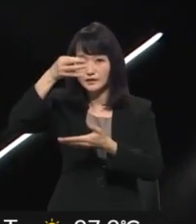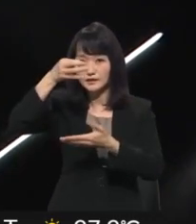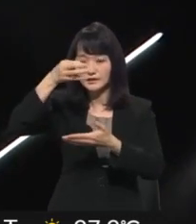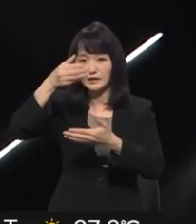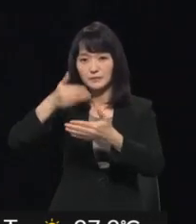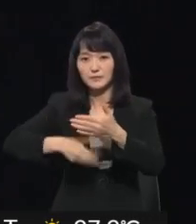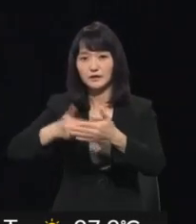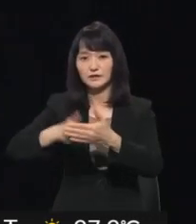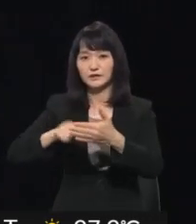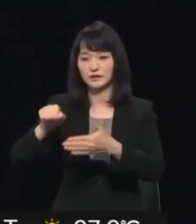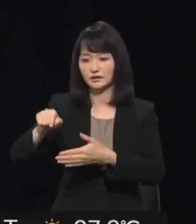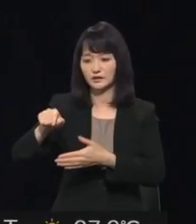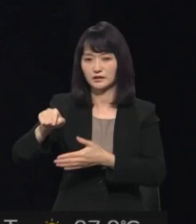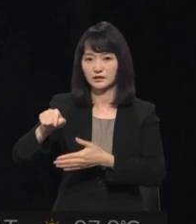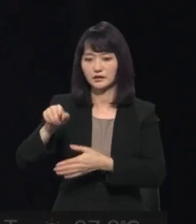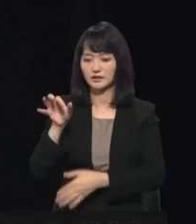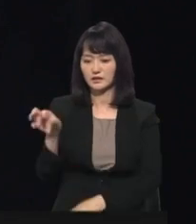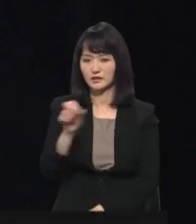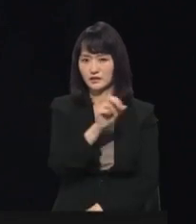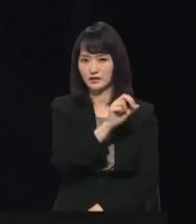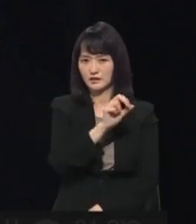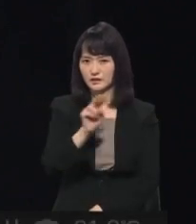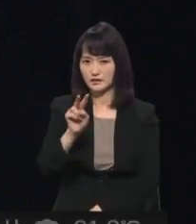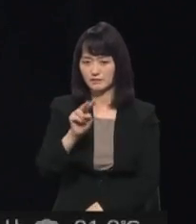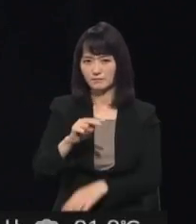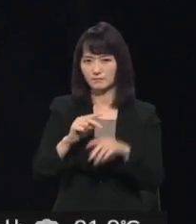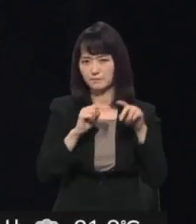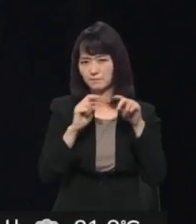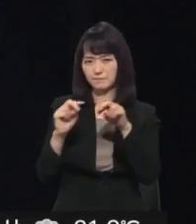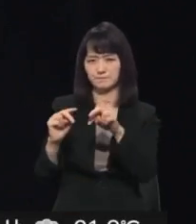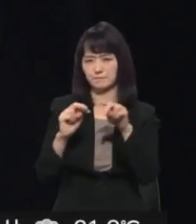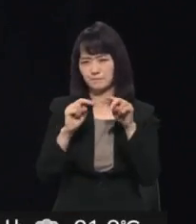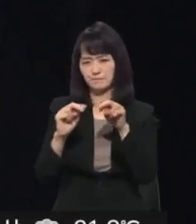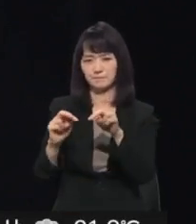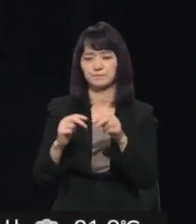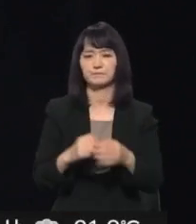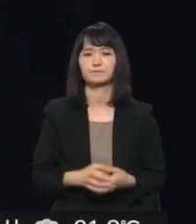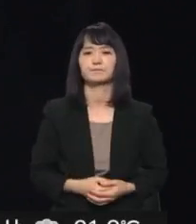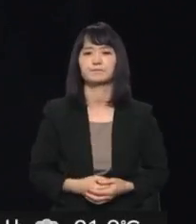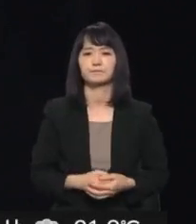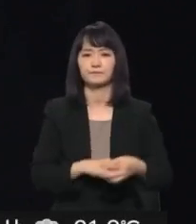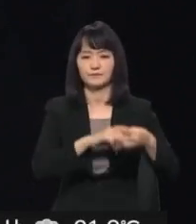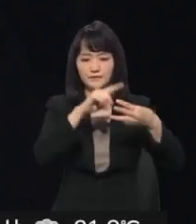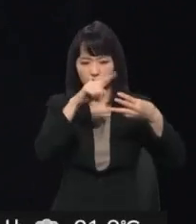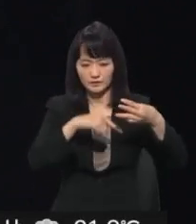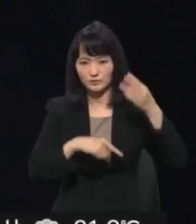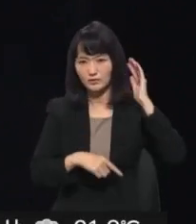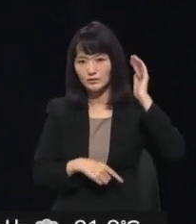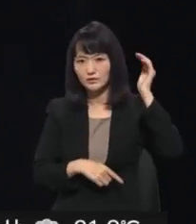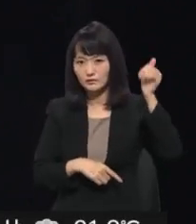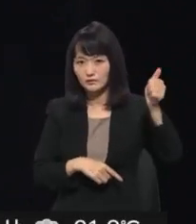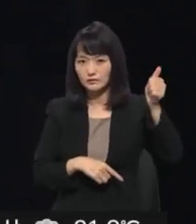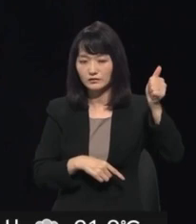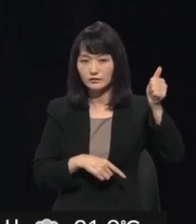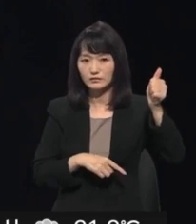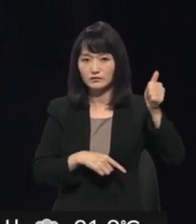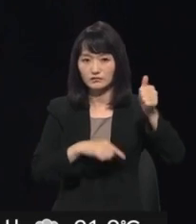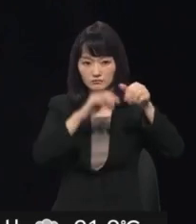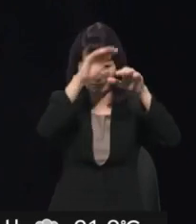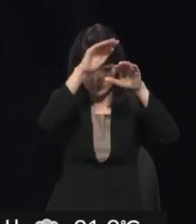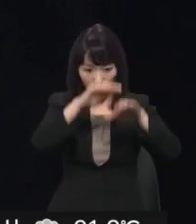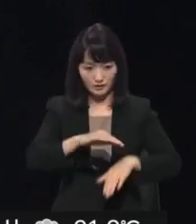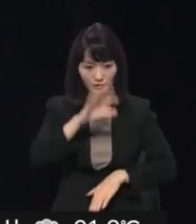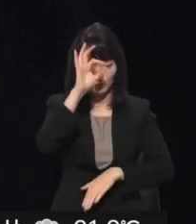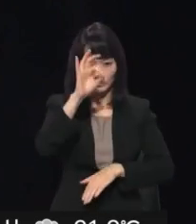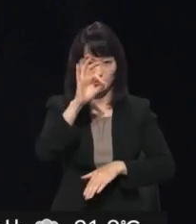2분을 두고 여야 간에 쟁점이 있습니다 어 윤성열 대통령은 전체적으론 긴축재정 이지만